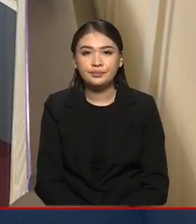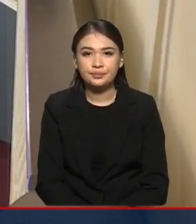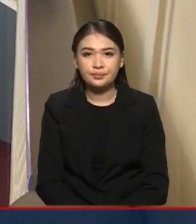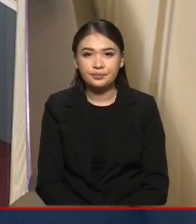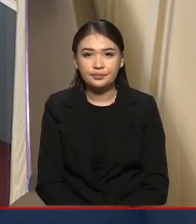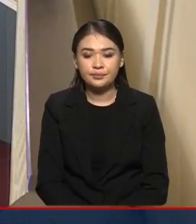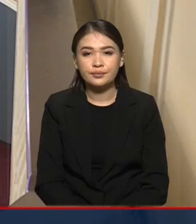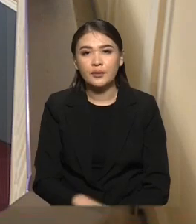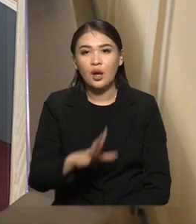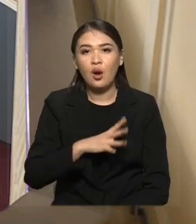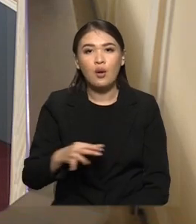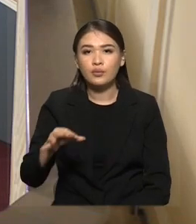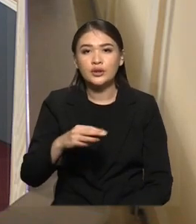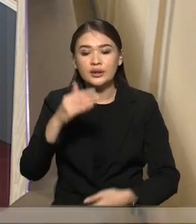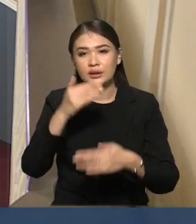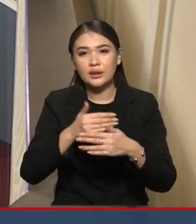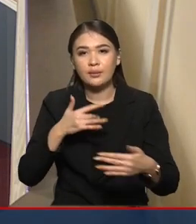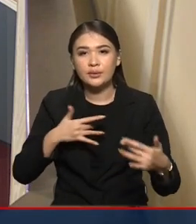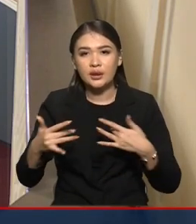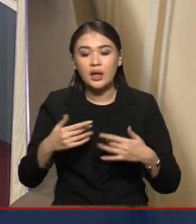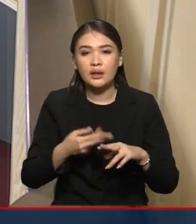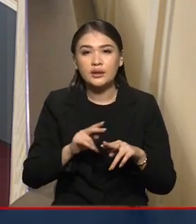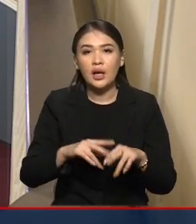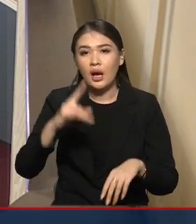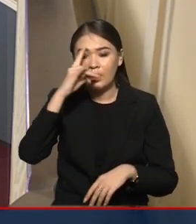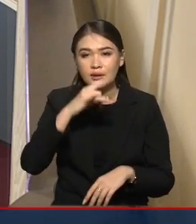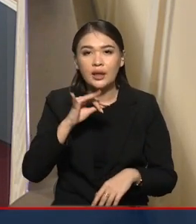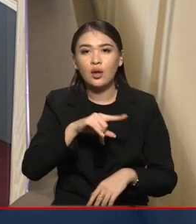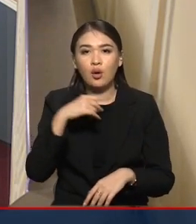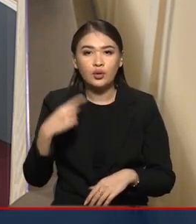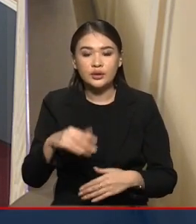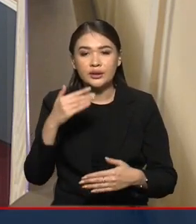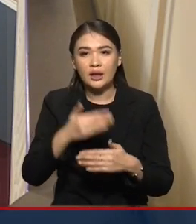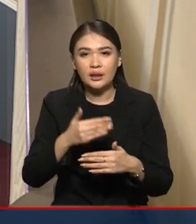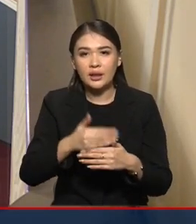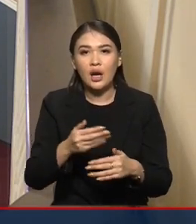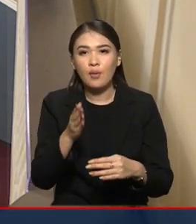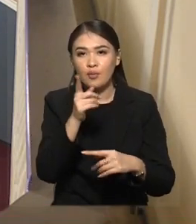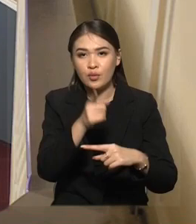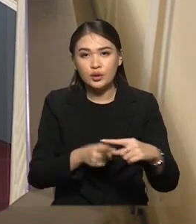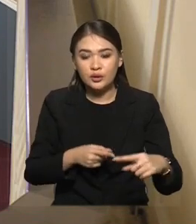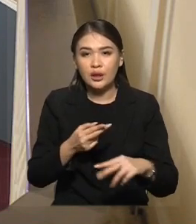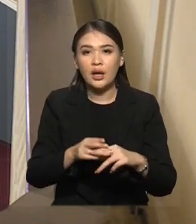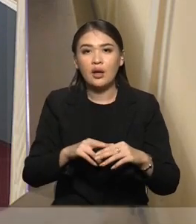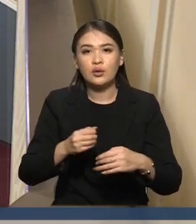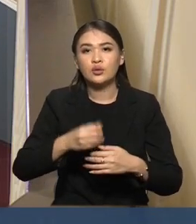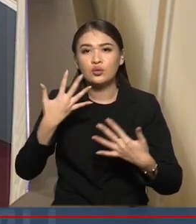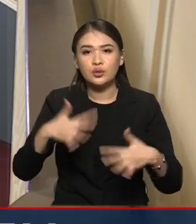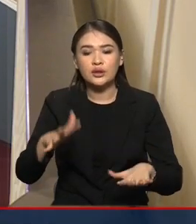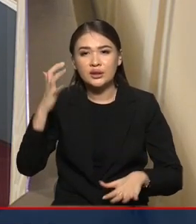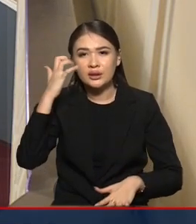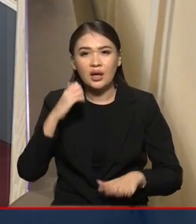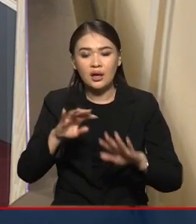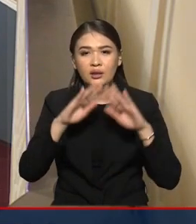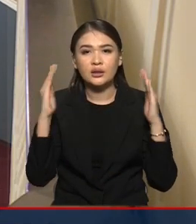Ахтанов атындағы облыстық драм театрды екі труппа, яғни қазақ және орыс театрлары бөлісіп отыр. Бұл ғимараттың әбден тозығы жеткен, оның